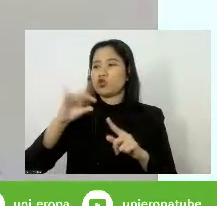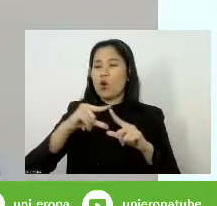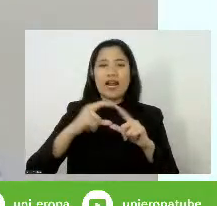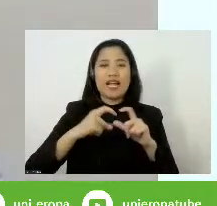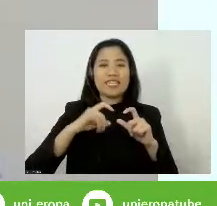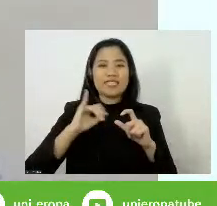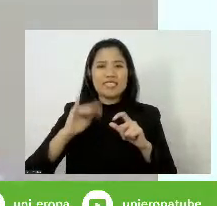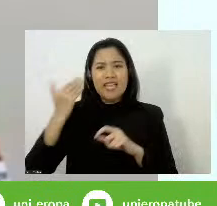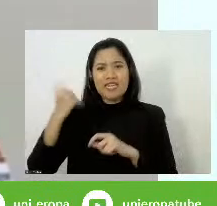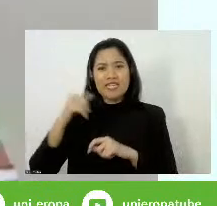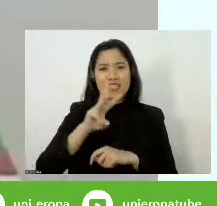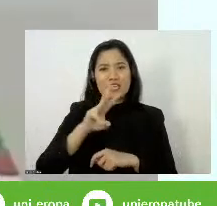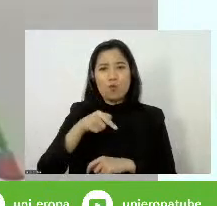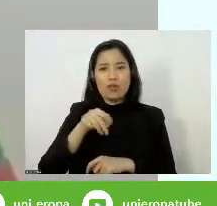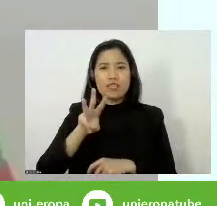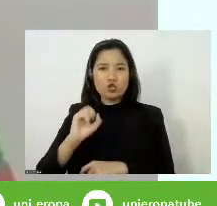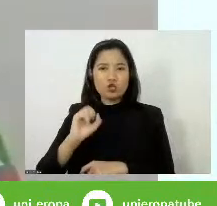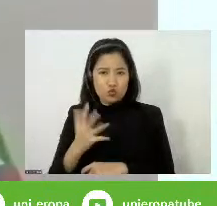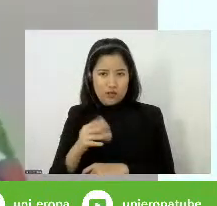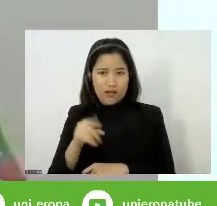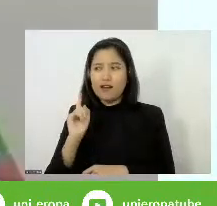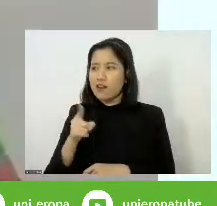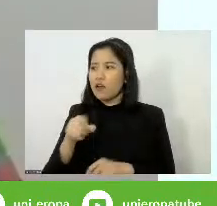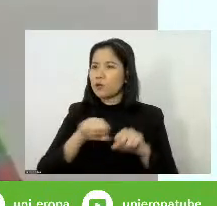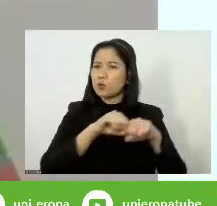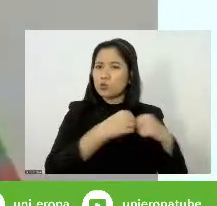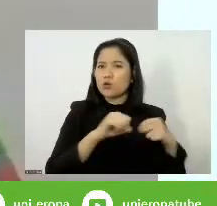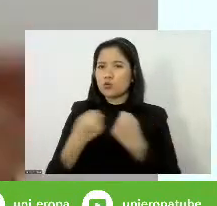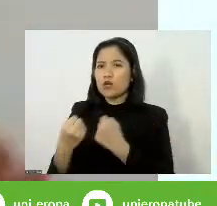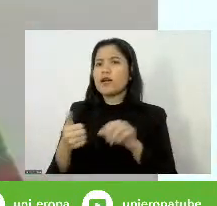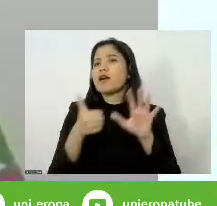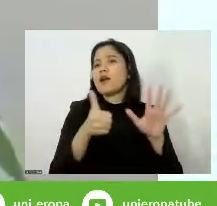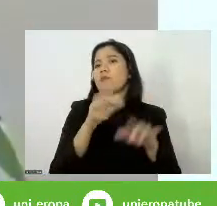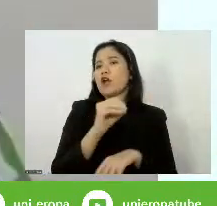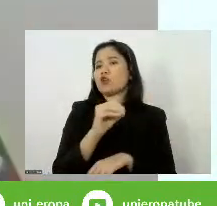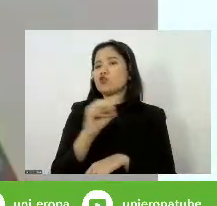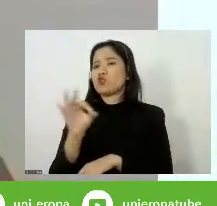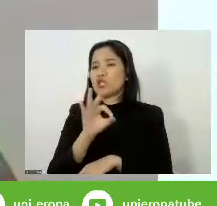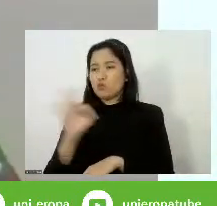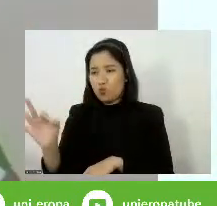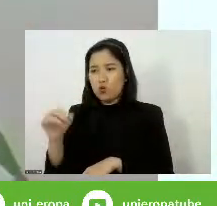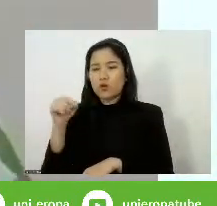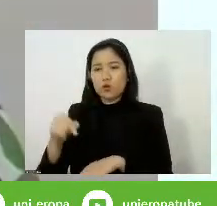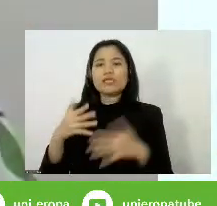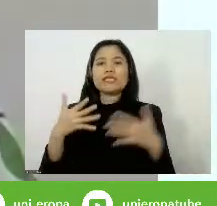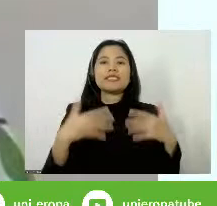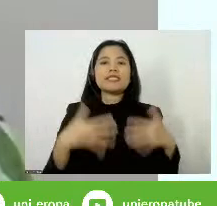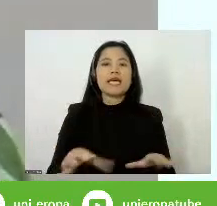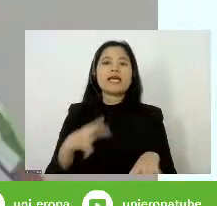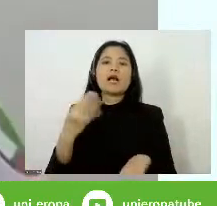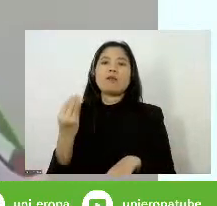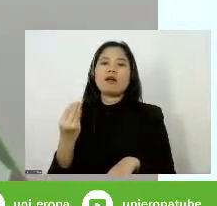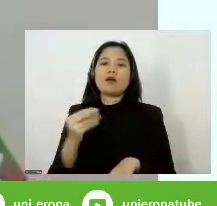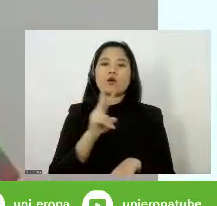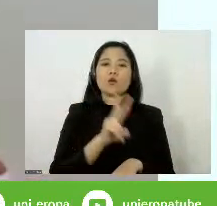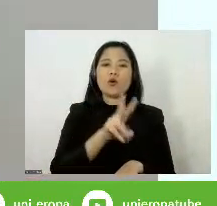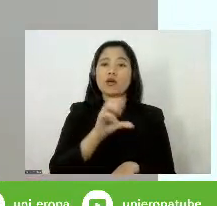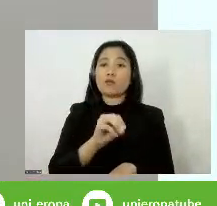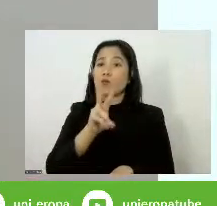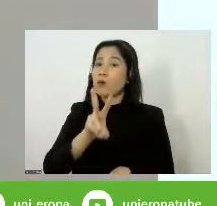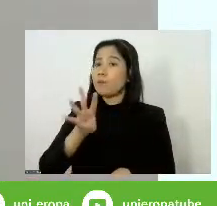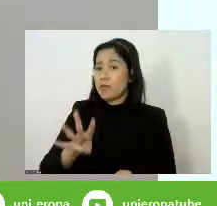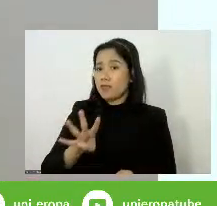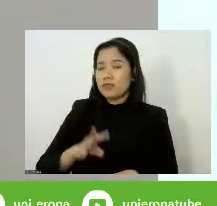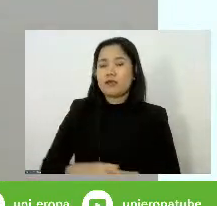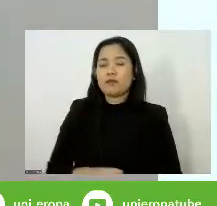tadi dari 3,3 juta kita ada yang rusak 600.000 itu pasti akan selesai 2024 itu yang